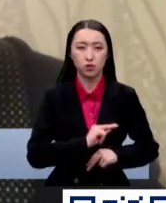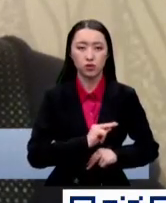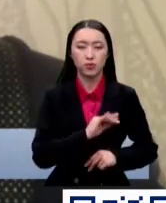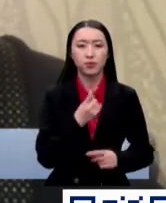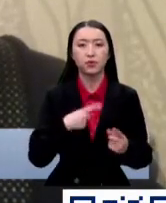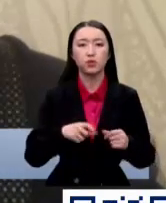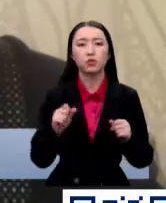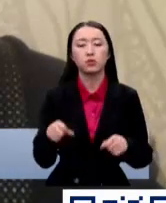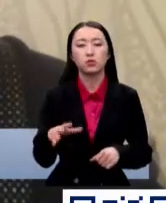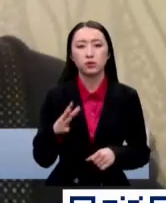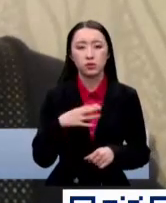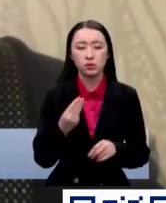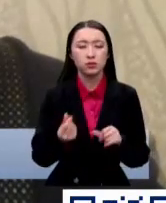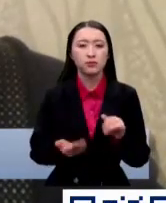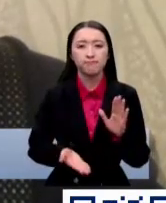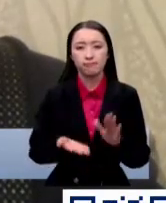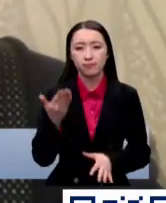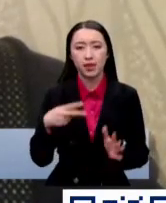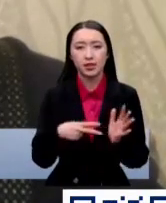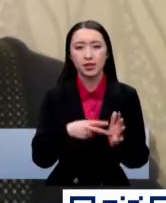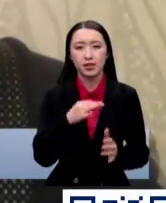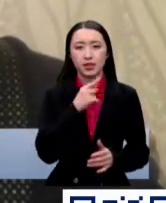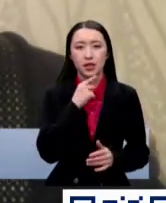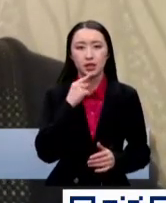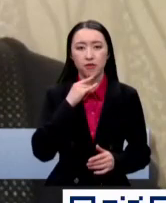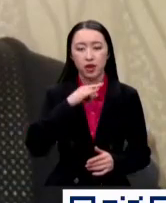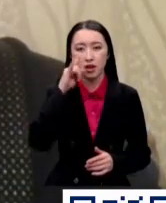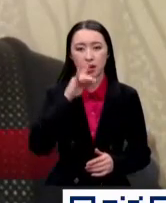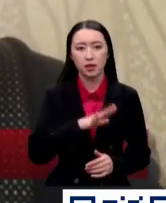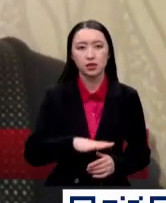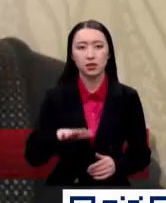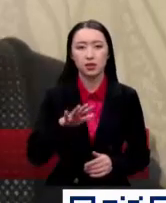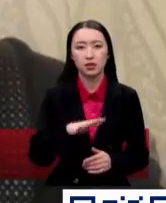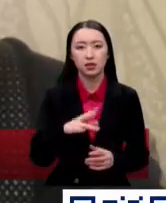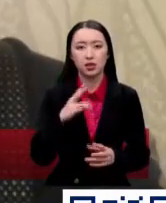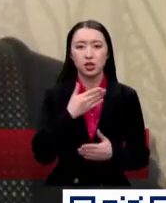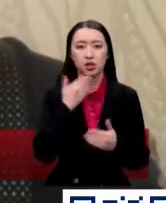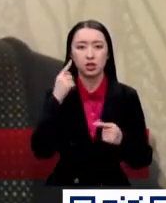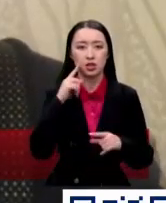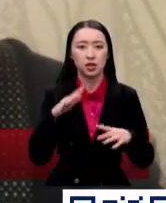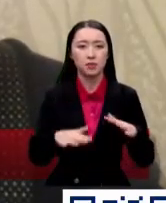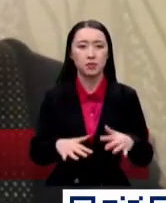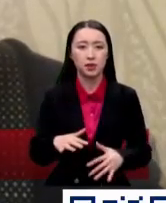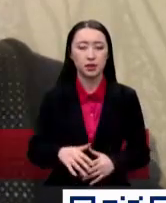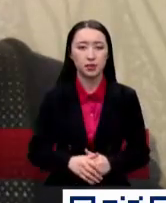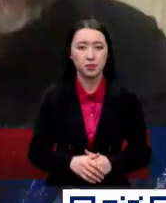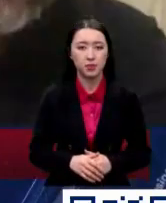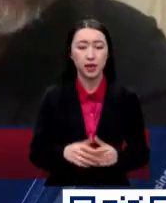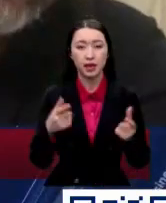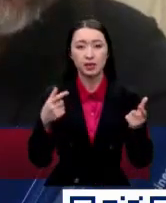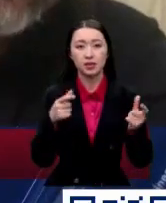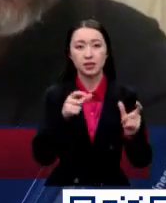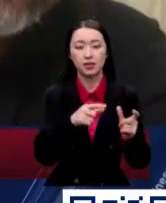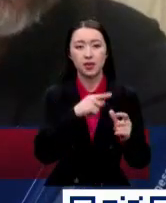мы можем ожидать импорт инфляции из России в Казахстан. В этом нет никаких сомнений. Ну вот под санкции попал